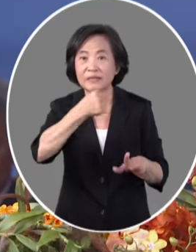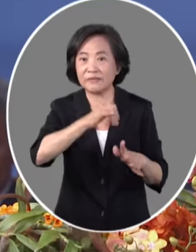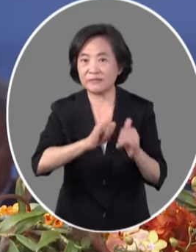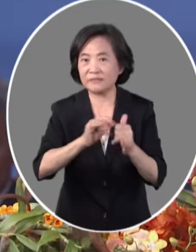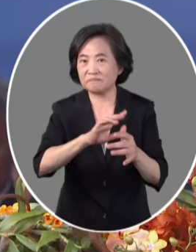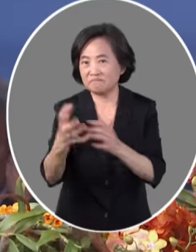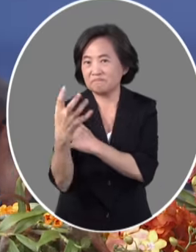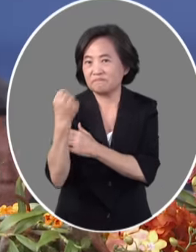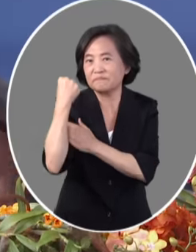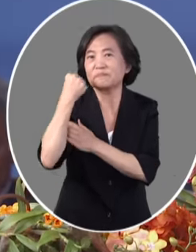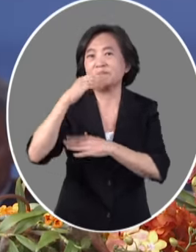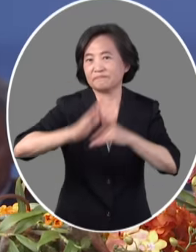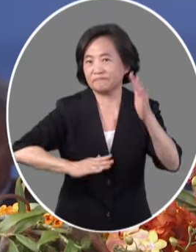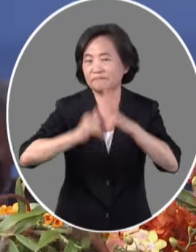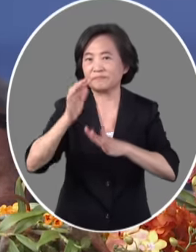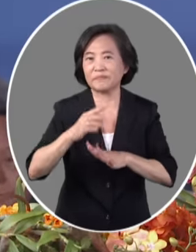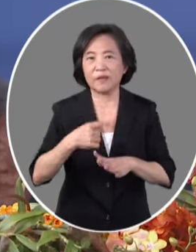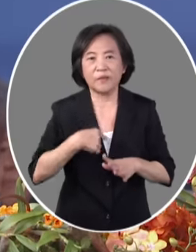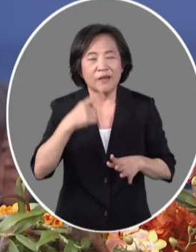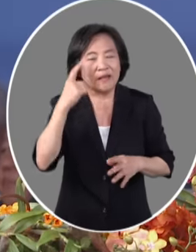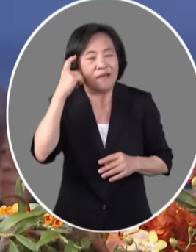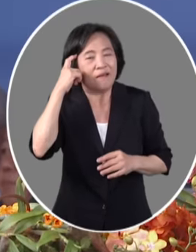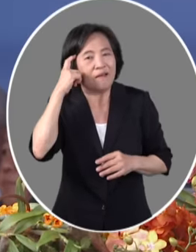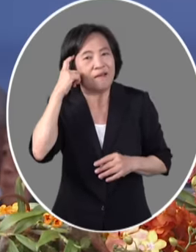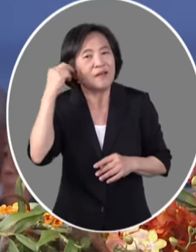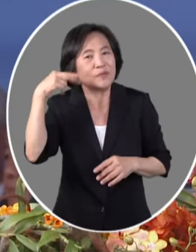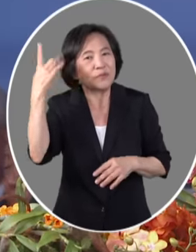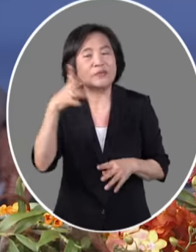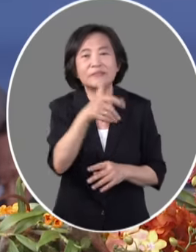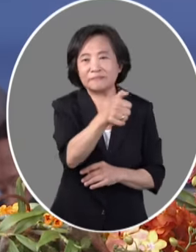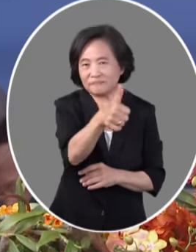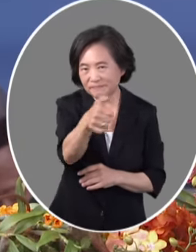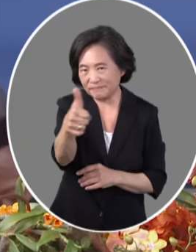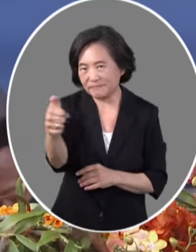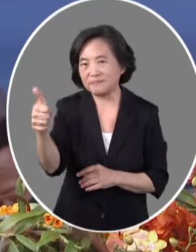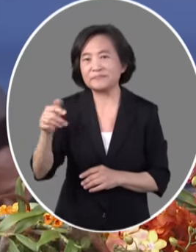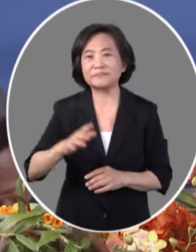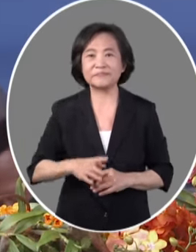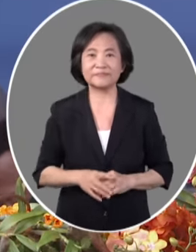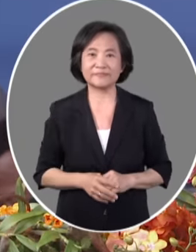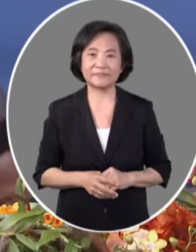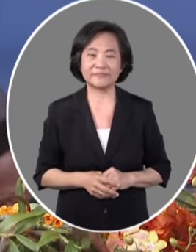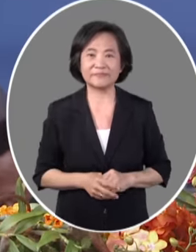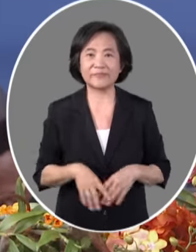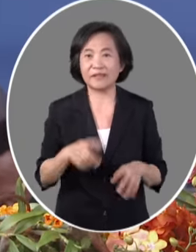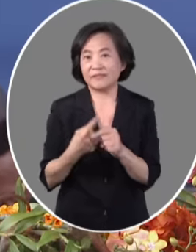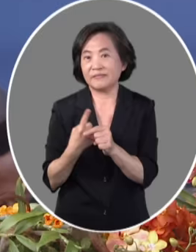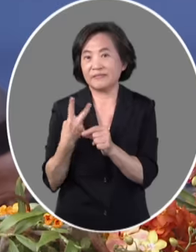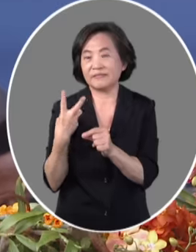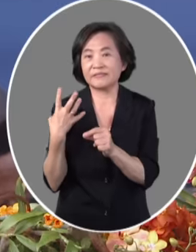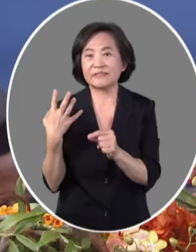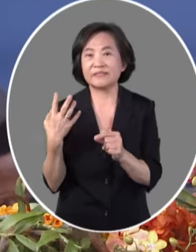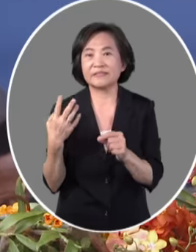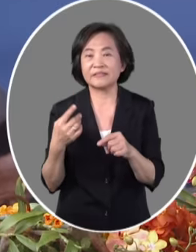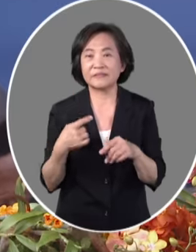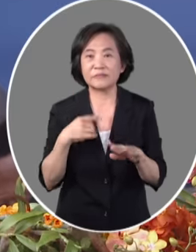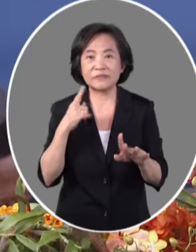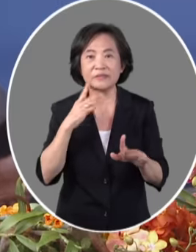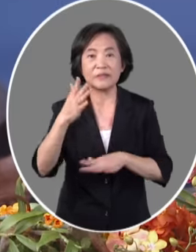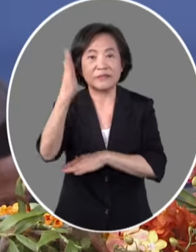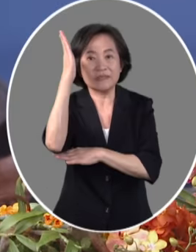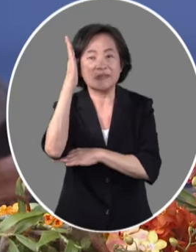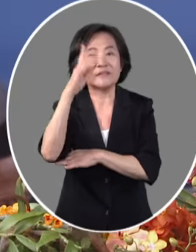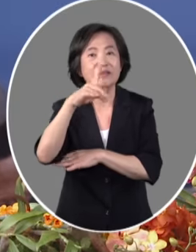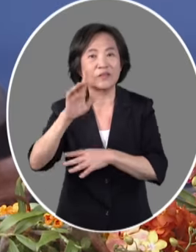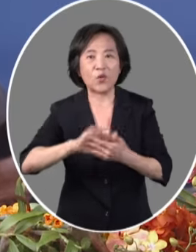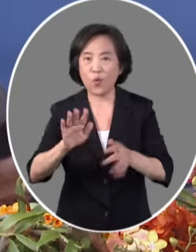拼，我心中充满了无限的感激。这几年来，施政有所